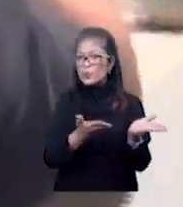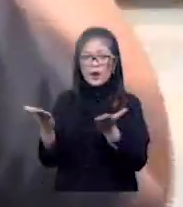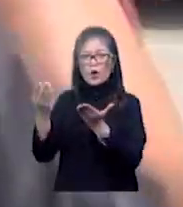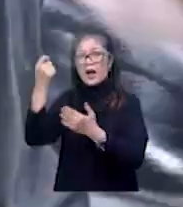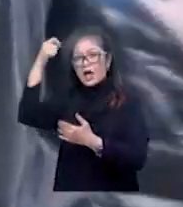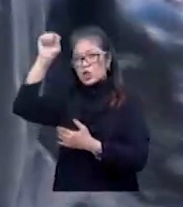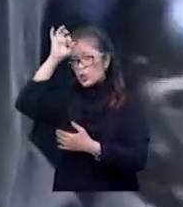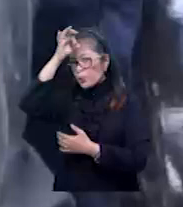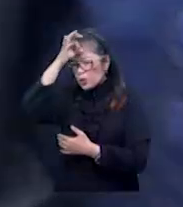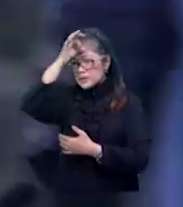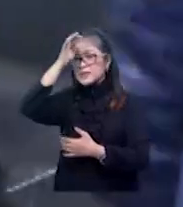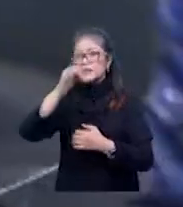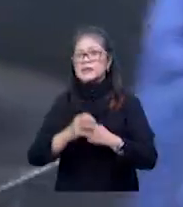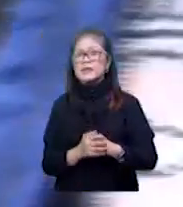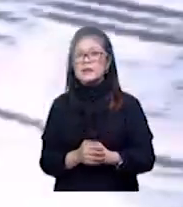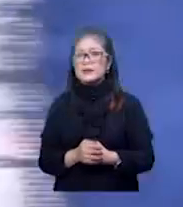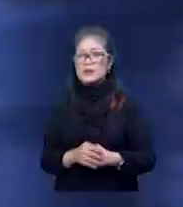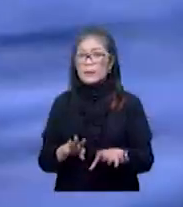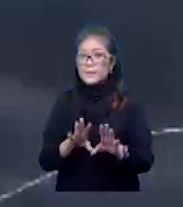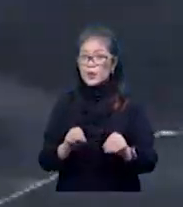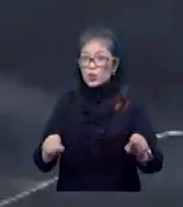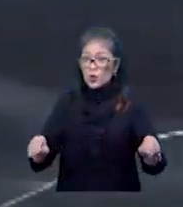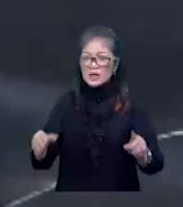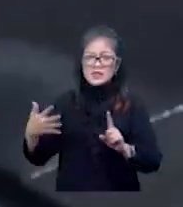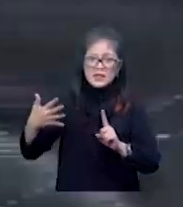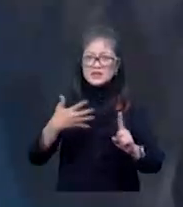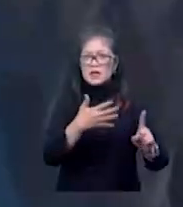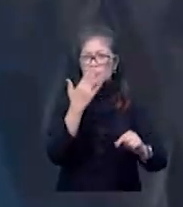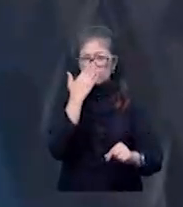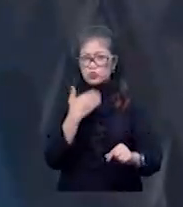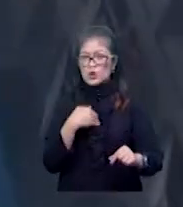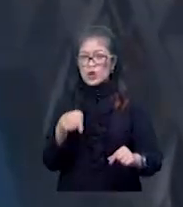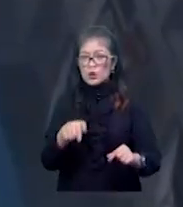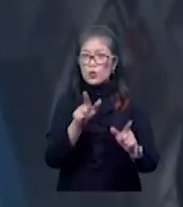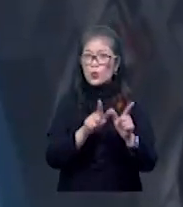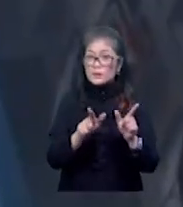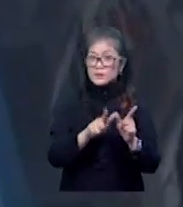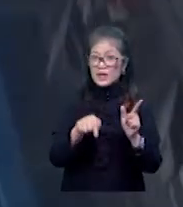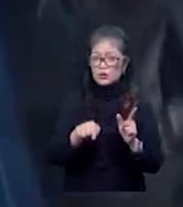Cengkareng. Petugas masih melakukan pemburuan terhadap pemilik situs judi online yang kini